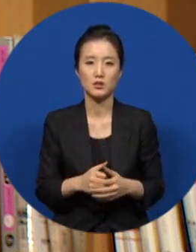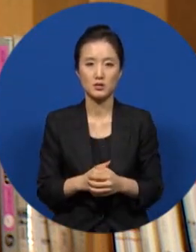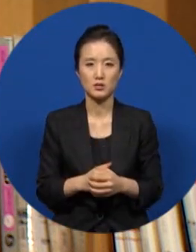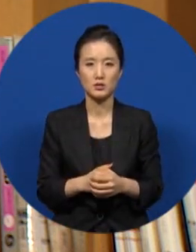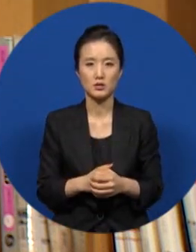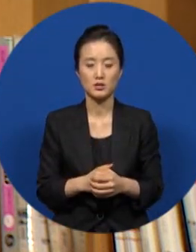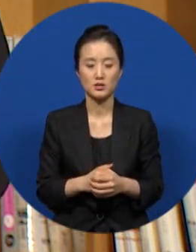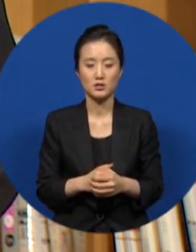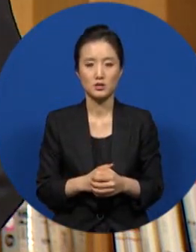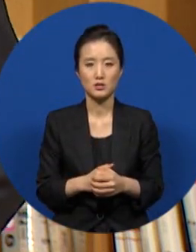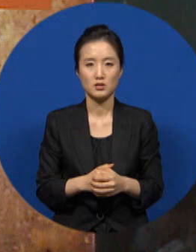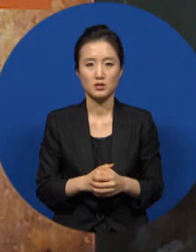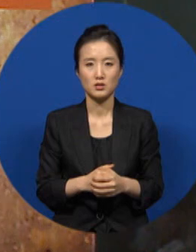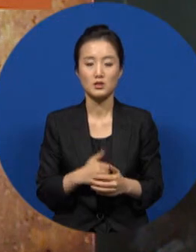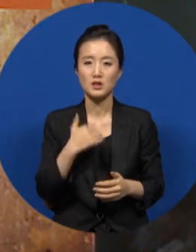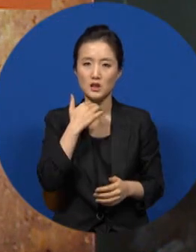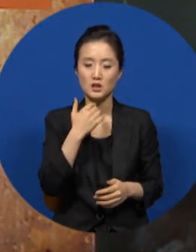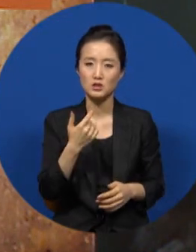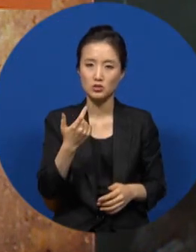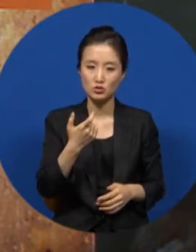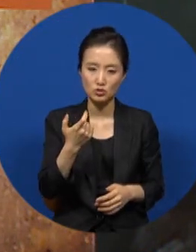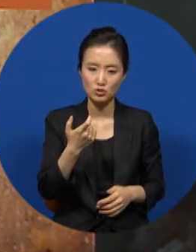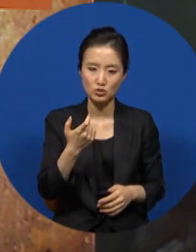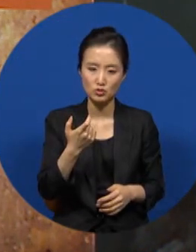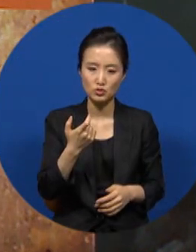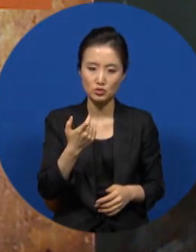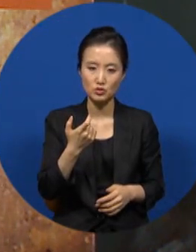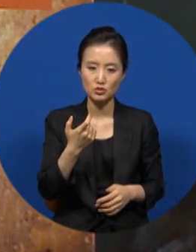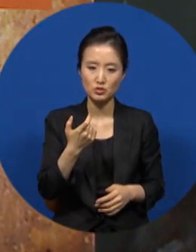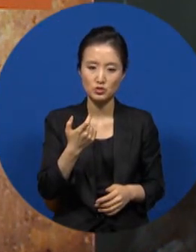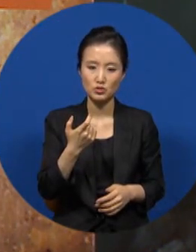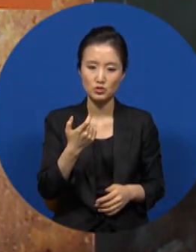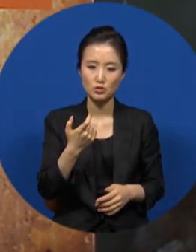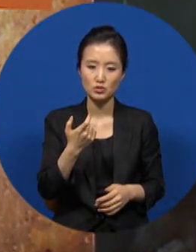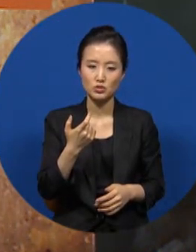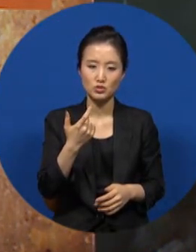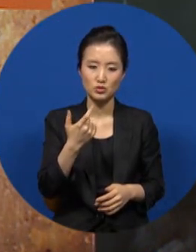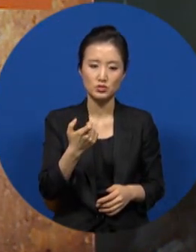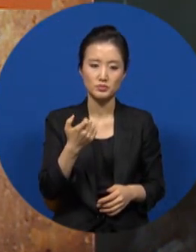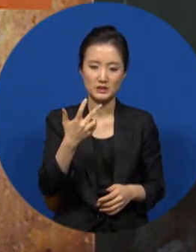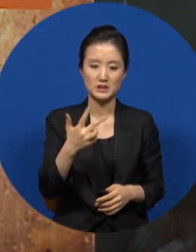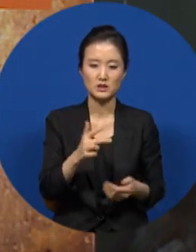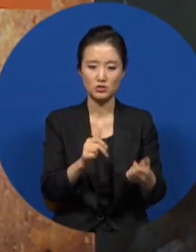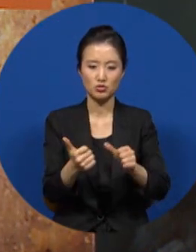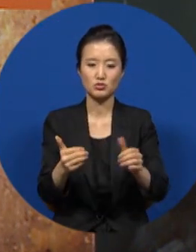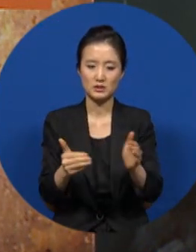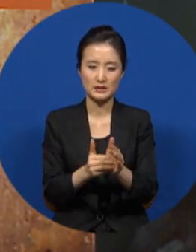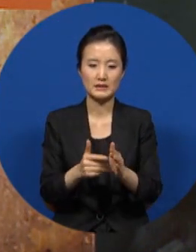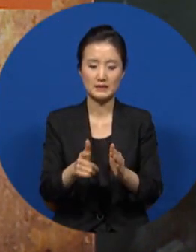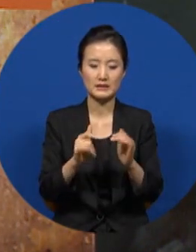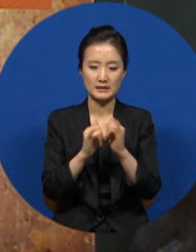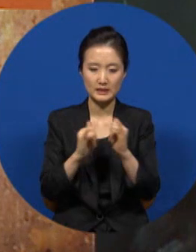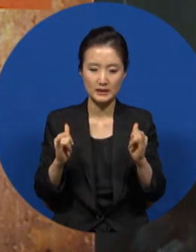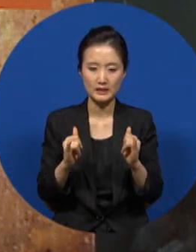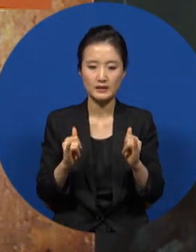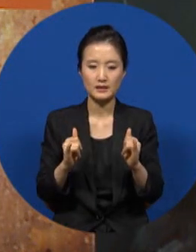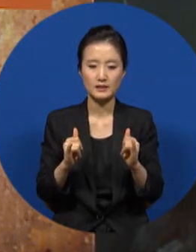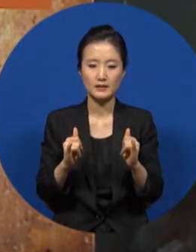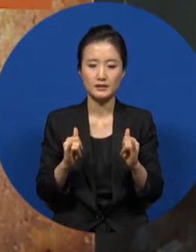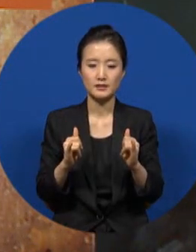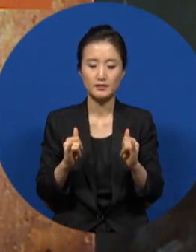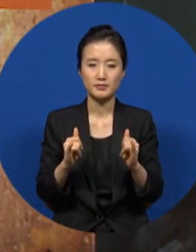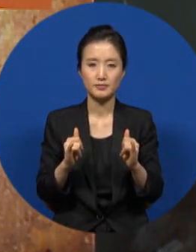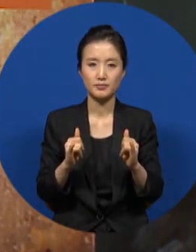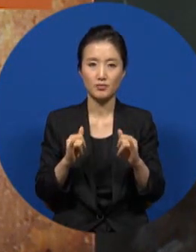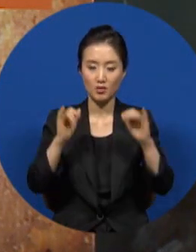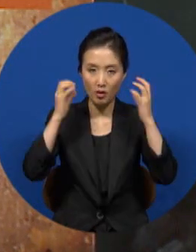분이 계세요. 이분이 67세로 이제 67세 일기로 생을 마감하셨는데 이분은 이제 재상을 막 세 번씩이나 한 거예요.